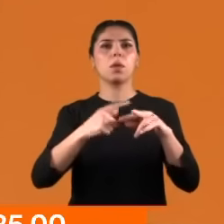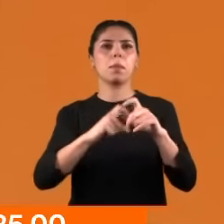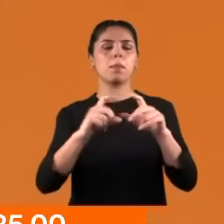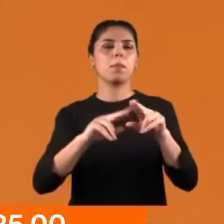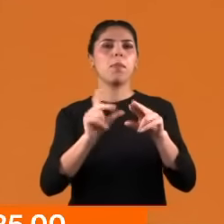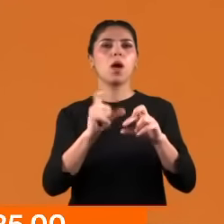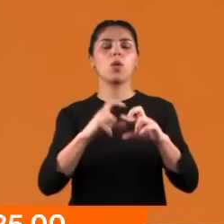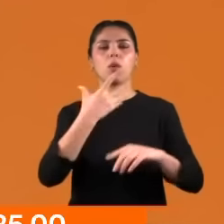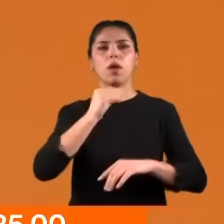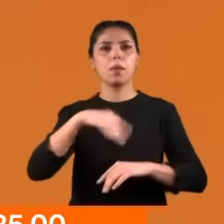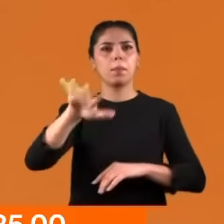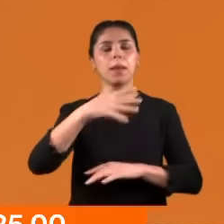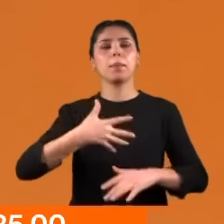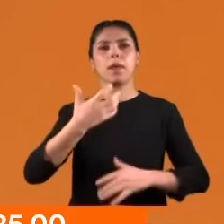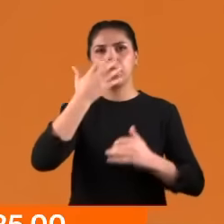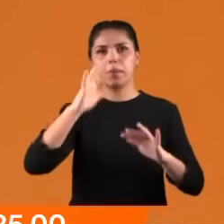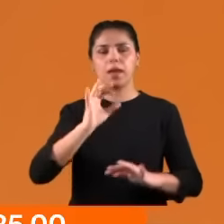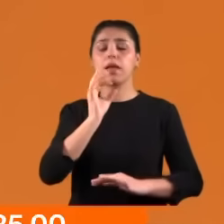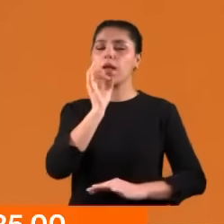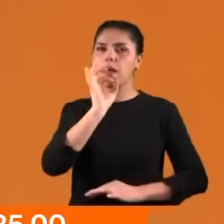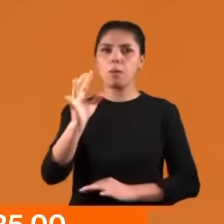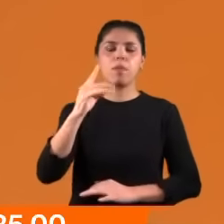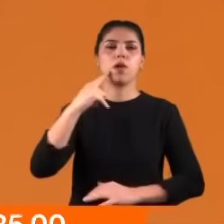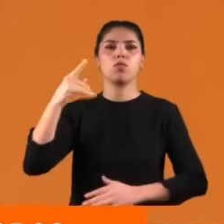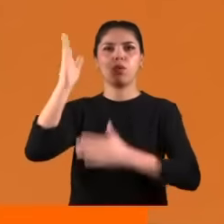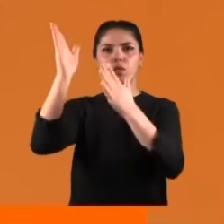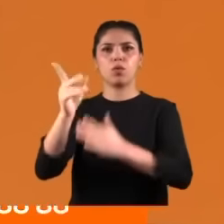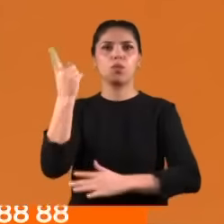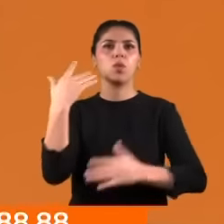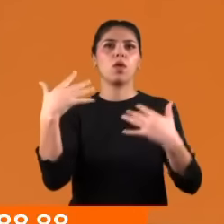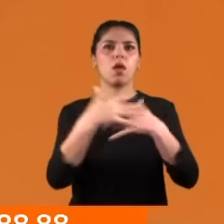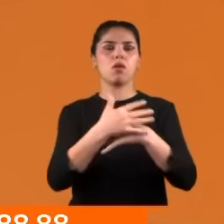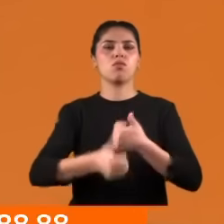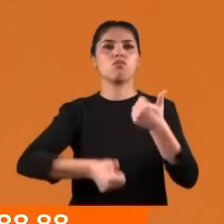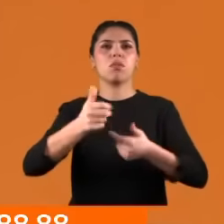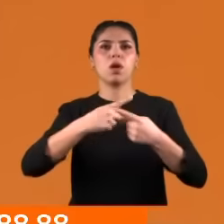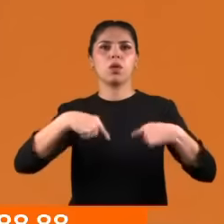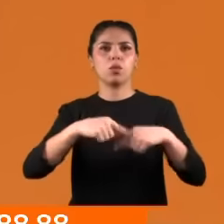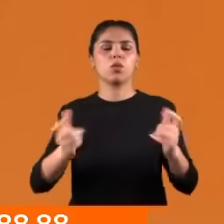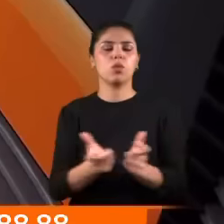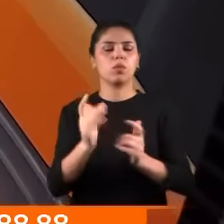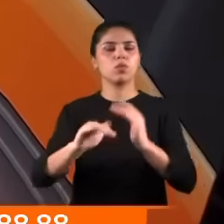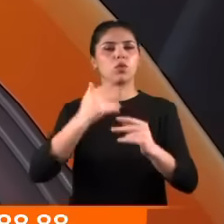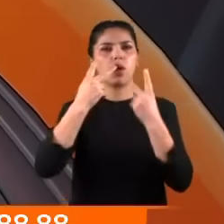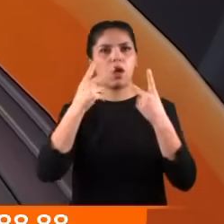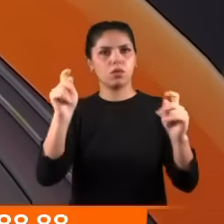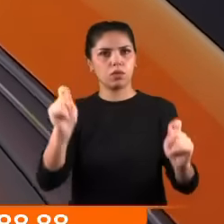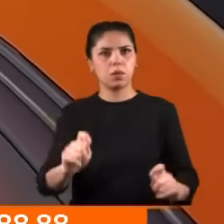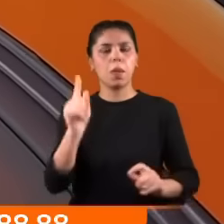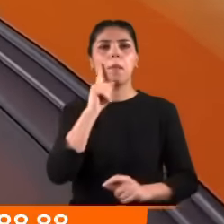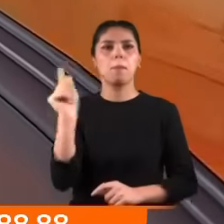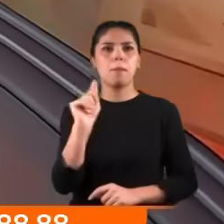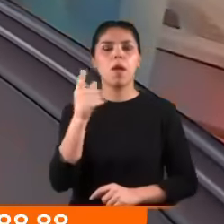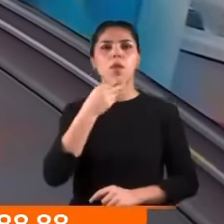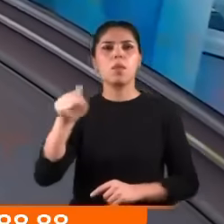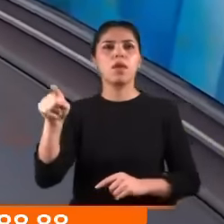Bağkur emeklisinin merakla beklediği iyi haberi Cumhurbaşkanı Erdoğan dün akşam kabine sonrasında duyurdu. Memur emeklileriyle aralarında